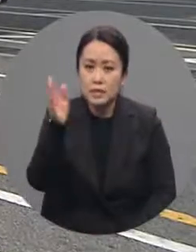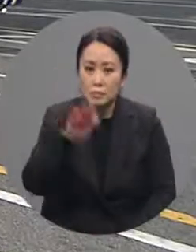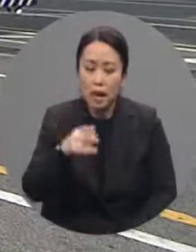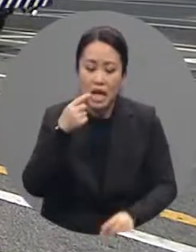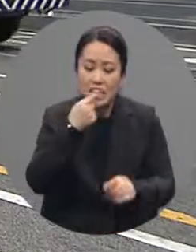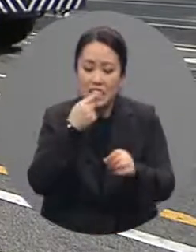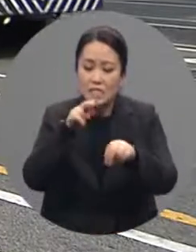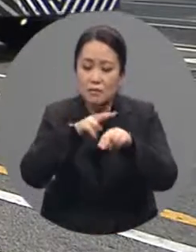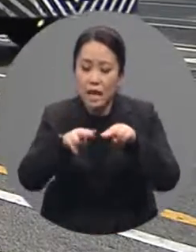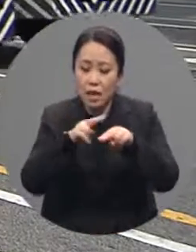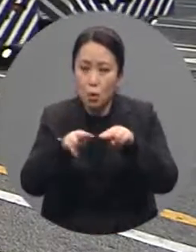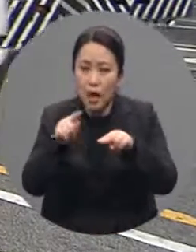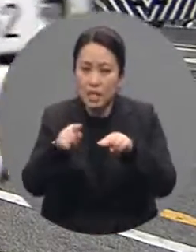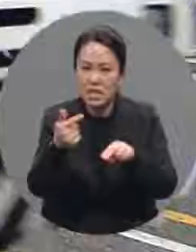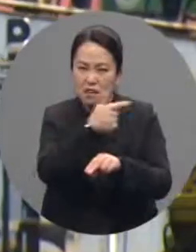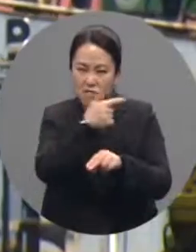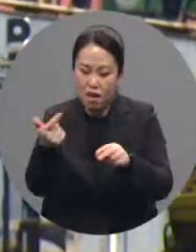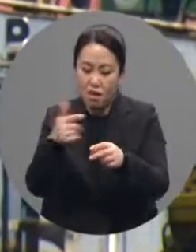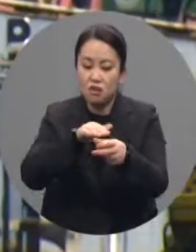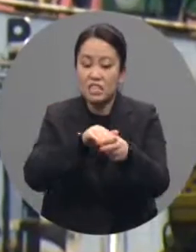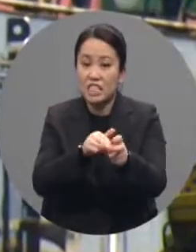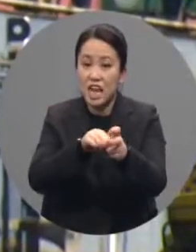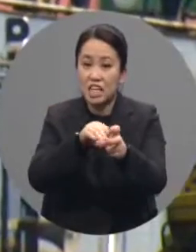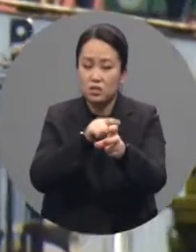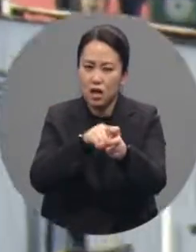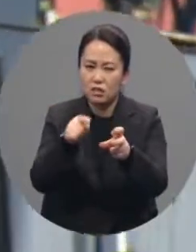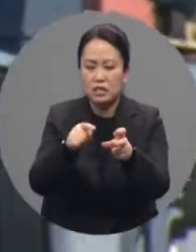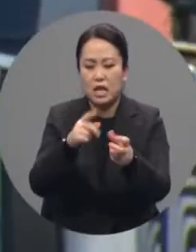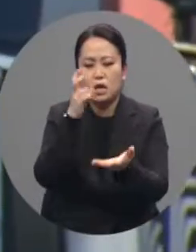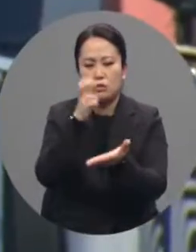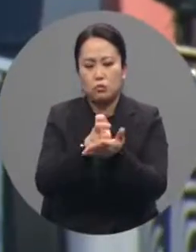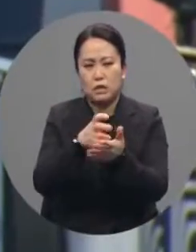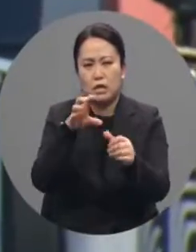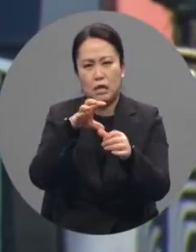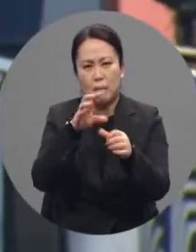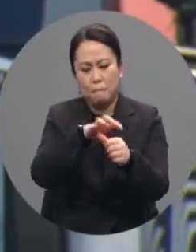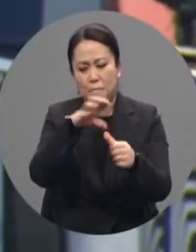경유를 사용하는 대형 트레일러 차량들은 이 같은 항만 규제에 벗어나 있어